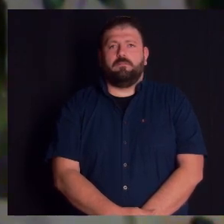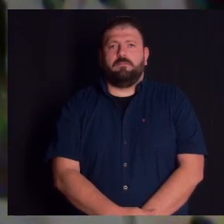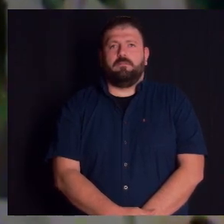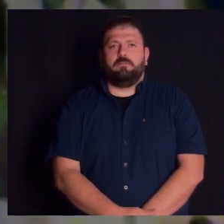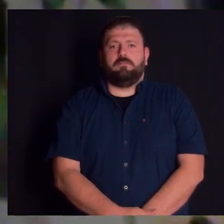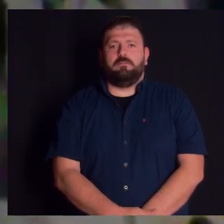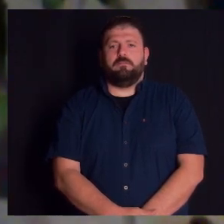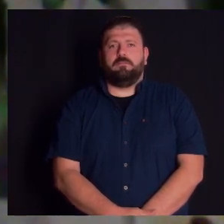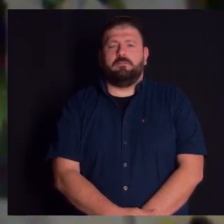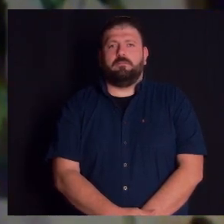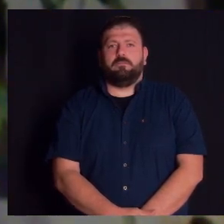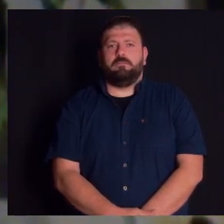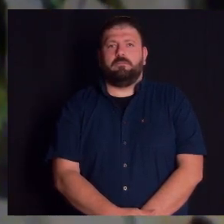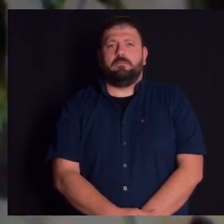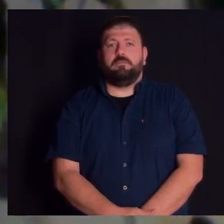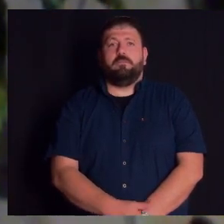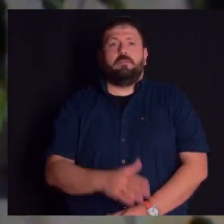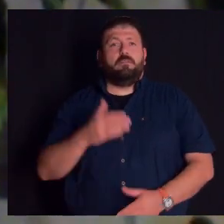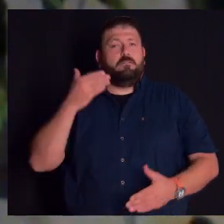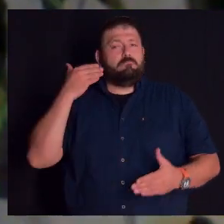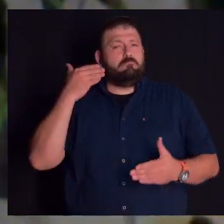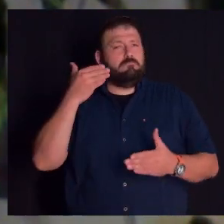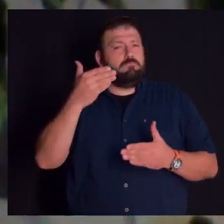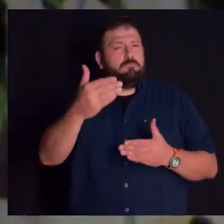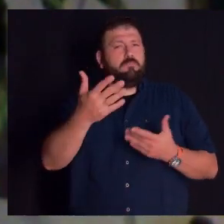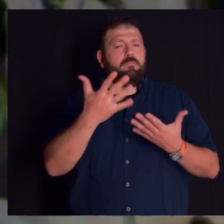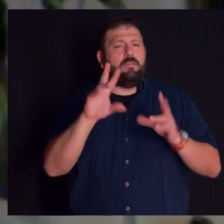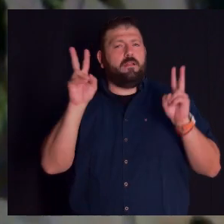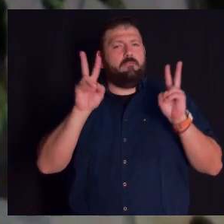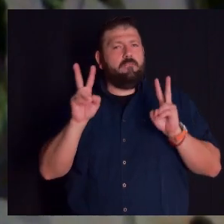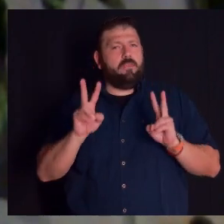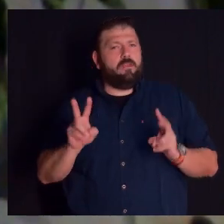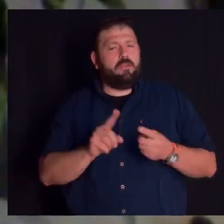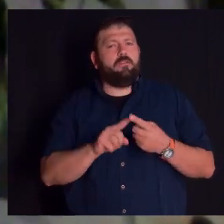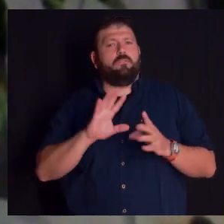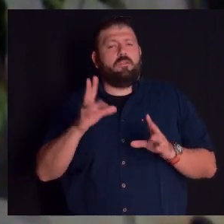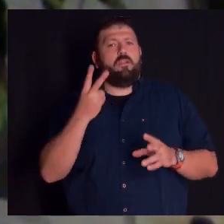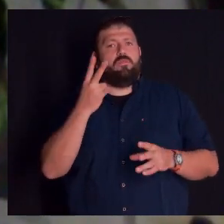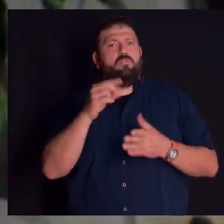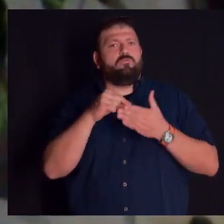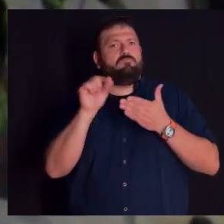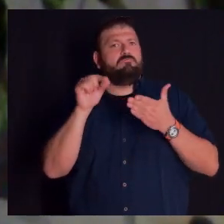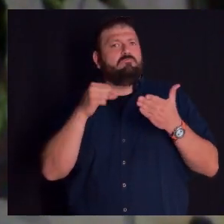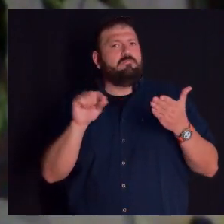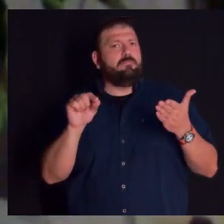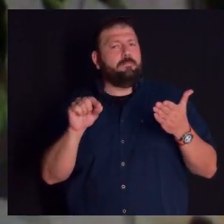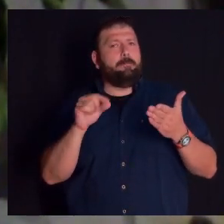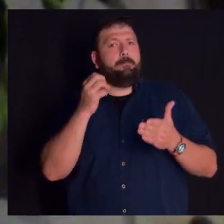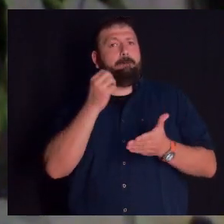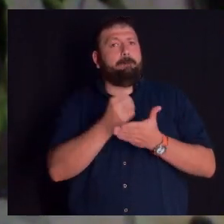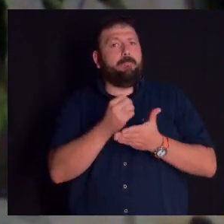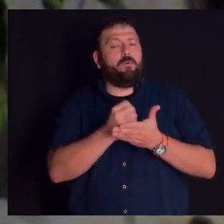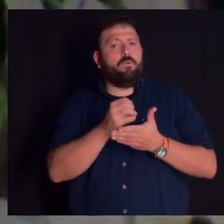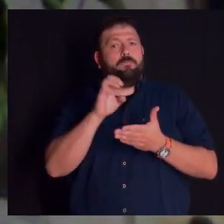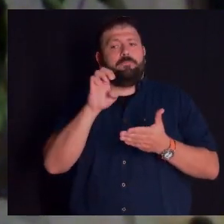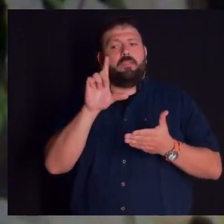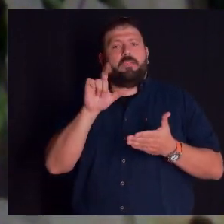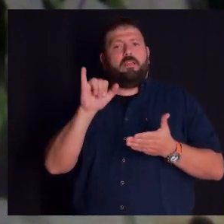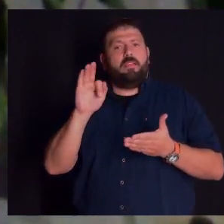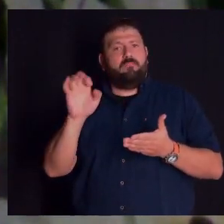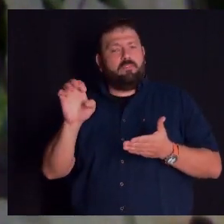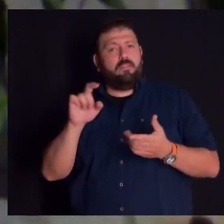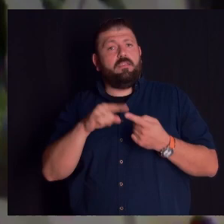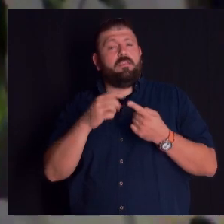золото суприм. And during the summer, I fulfilled with two qualifications, or